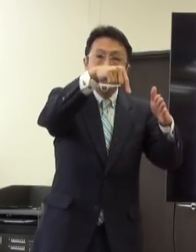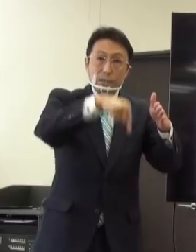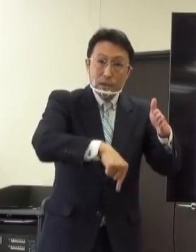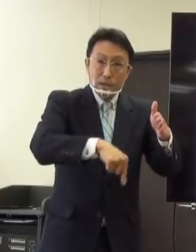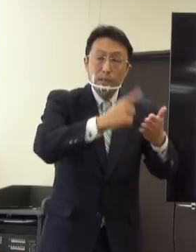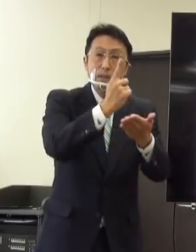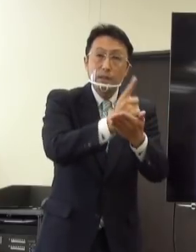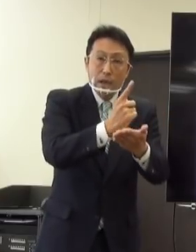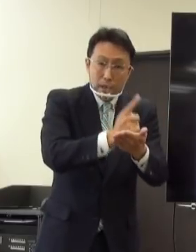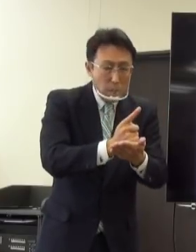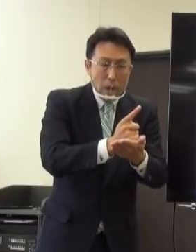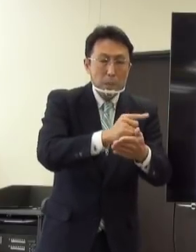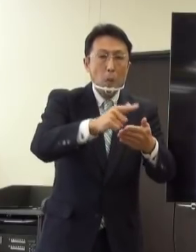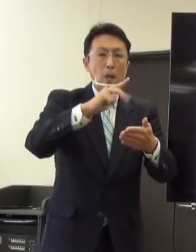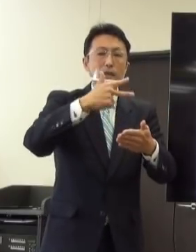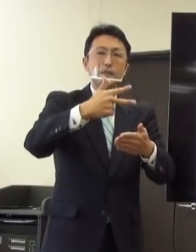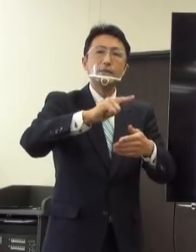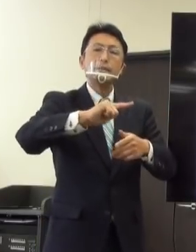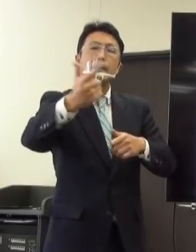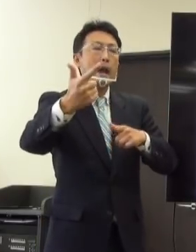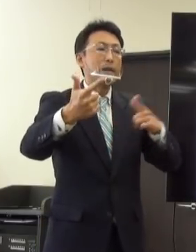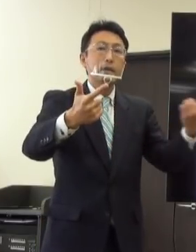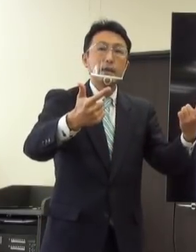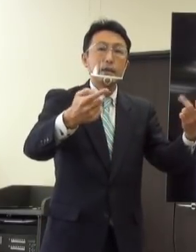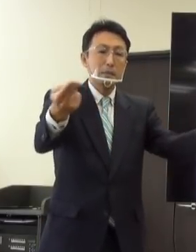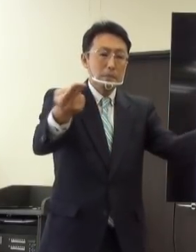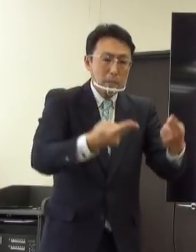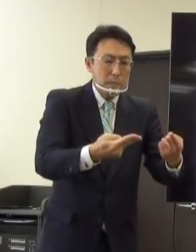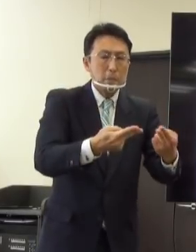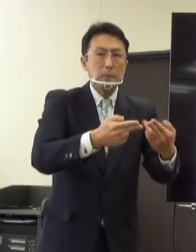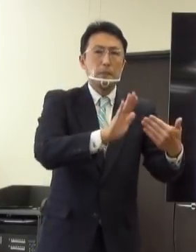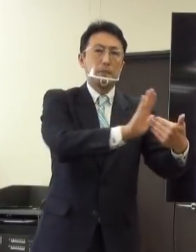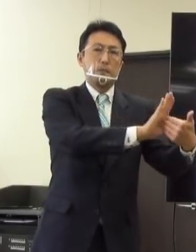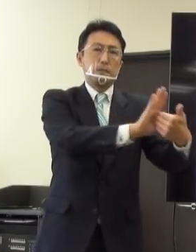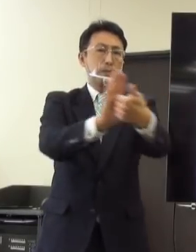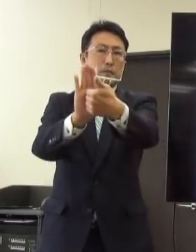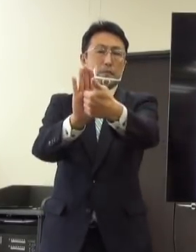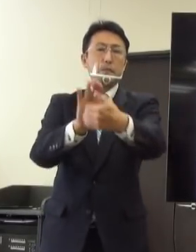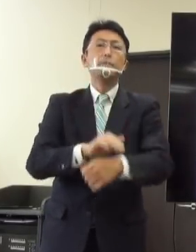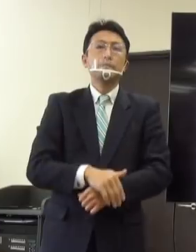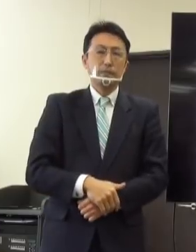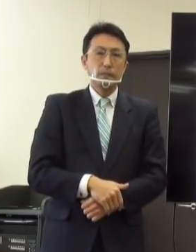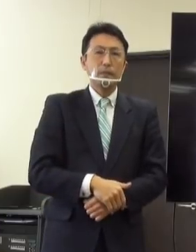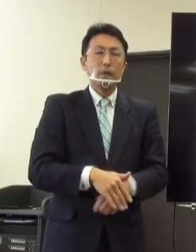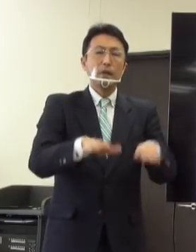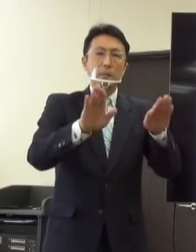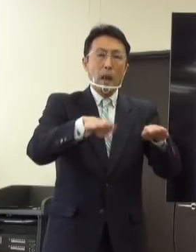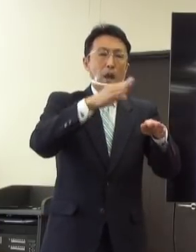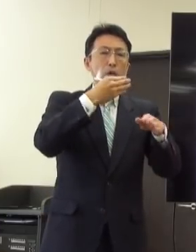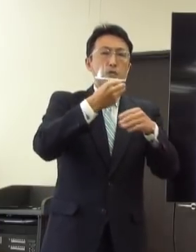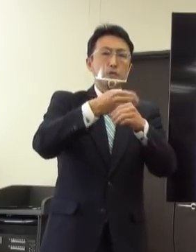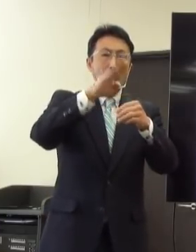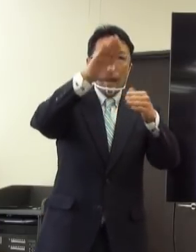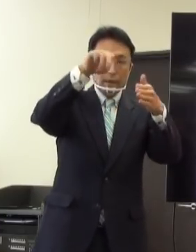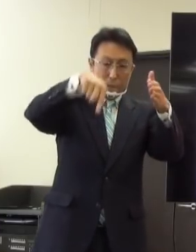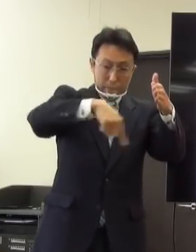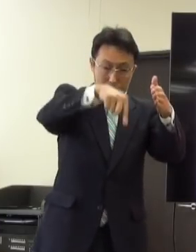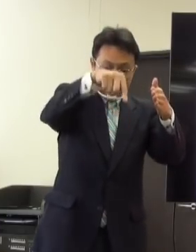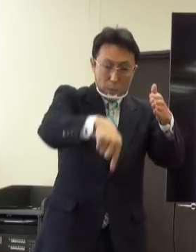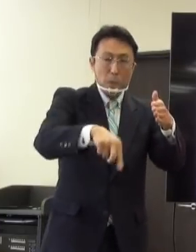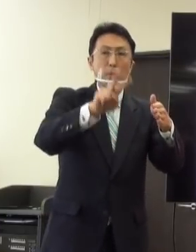け入れ困難という状態ですので、県内24の受け入れ医療機関